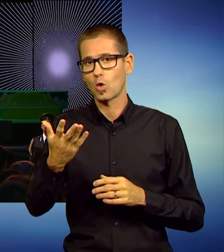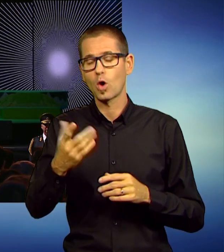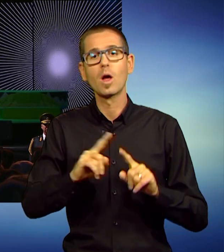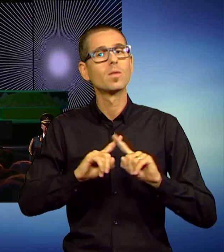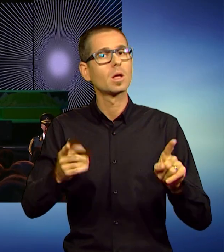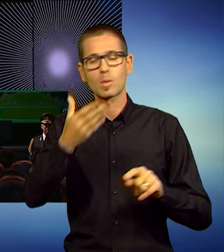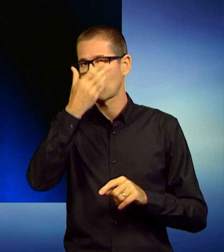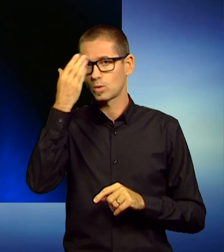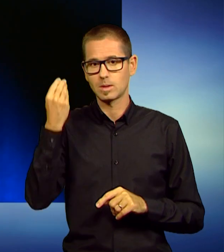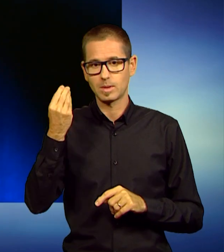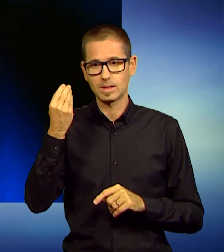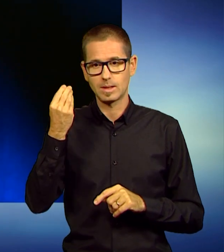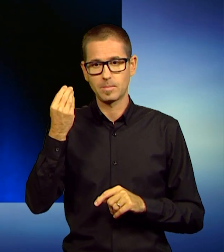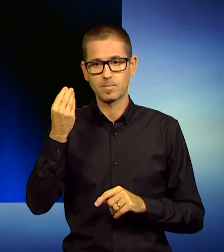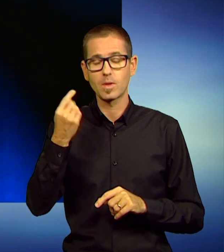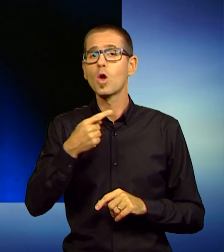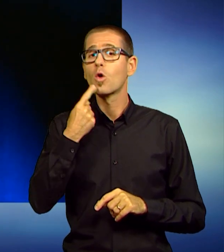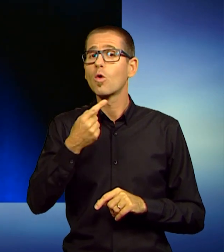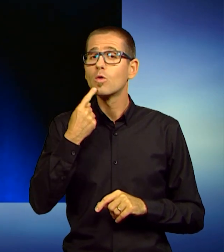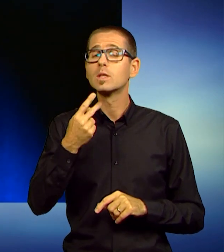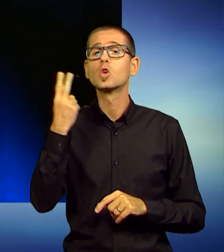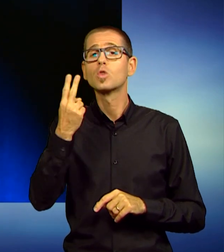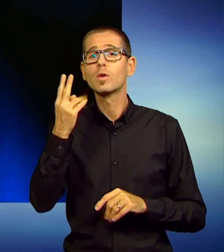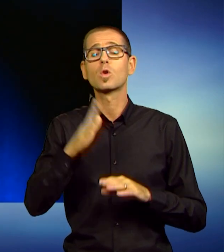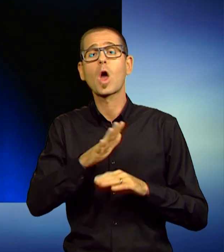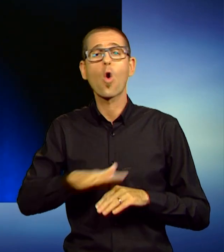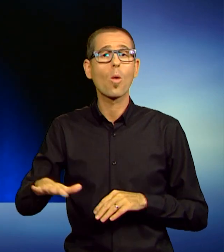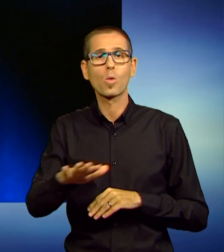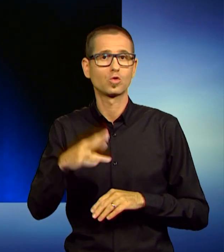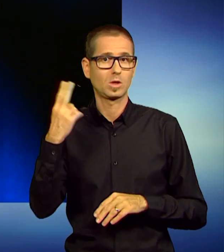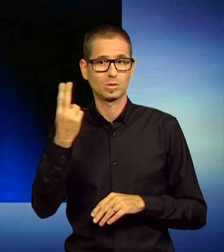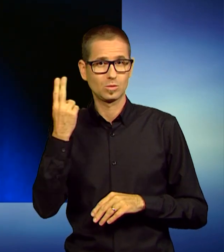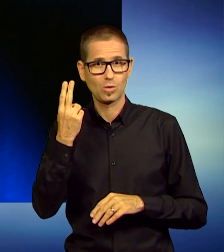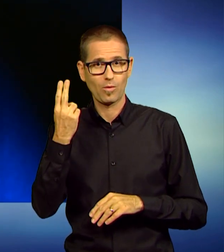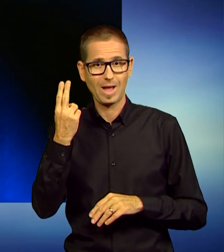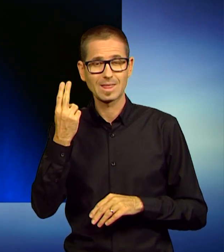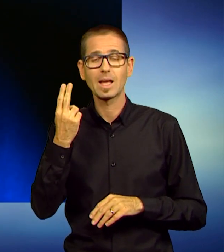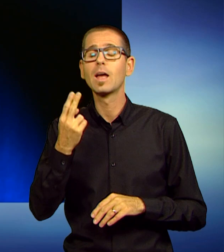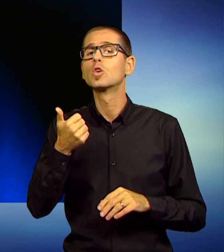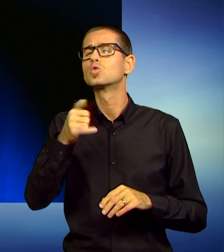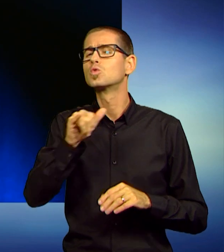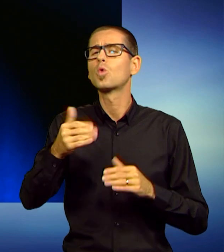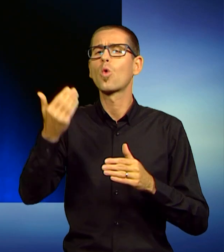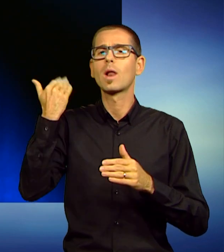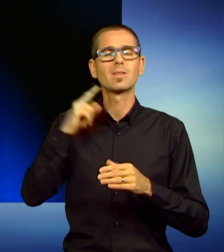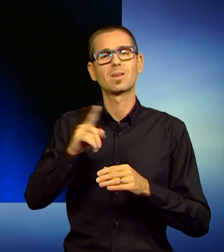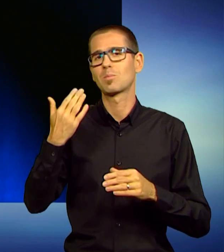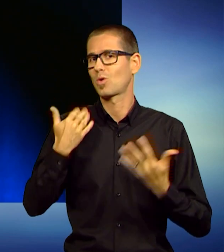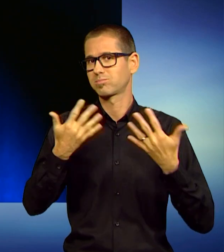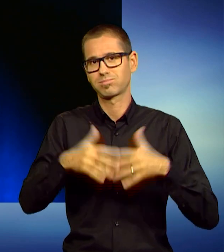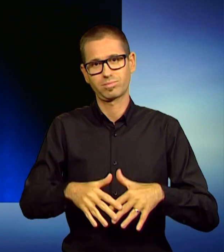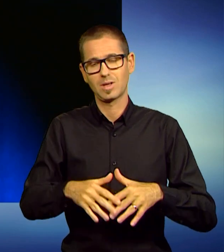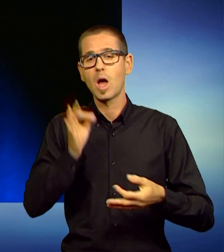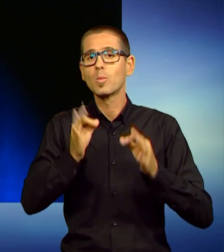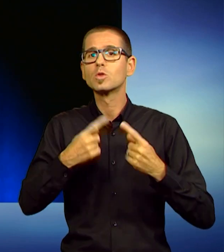namreč pozabiti, govoriti slovensko na območju Slovenije stoletja ni bilo samoumevno. Poskušali so